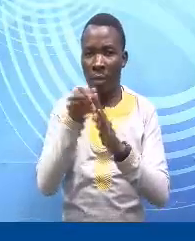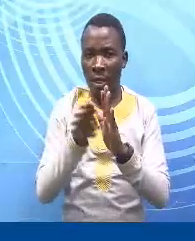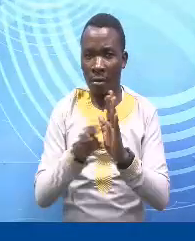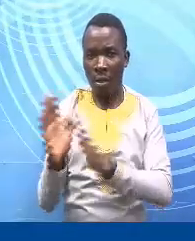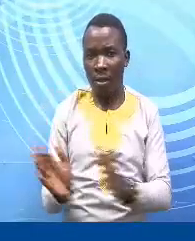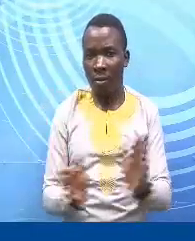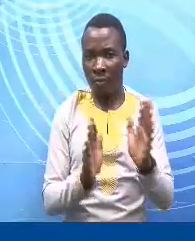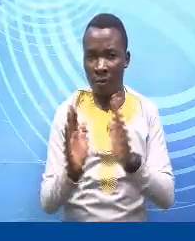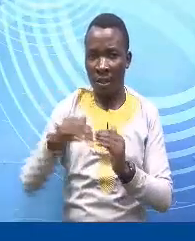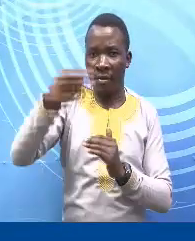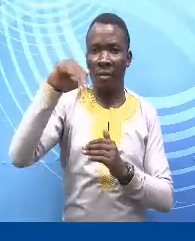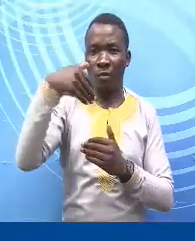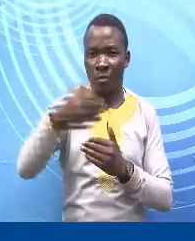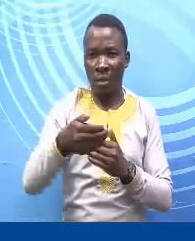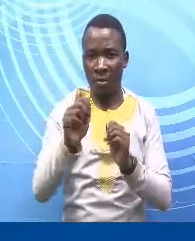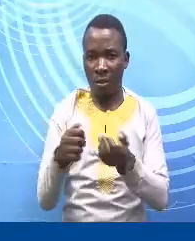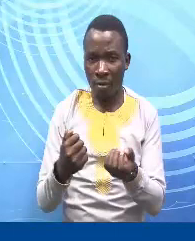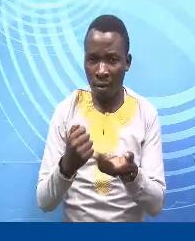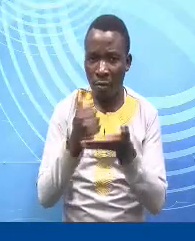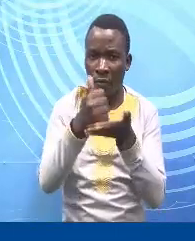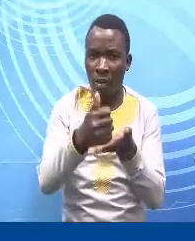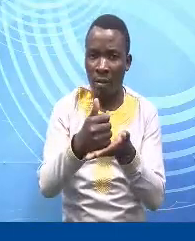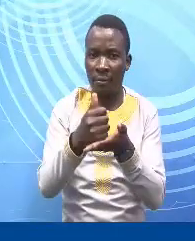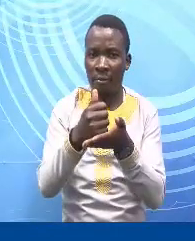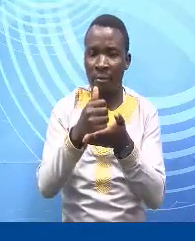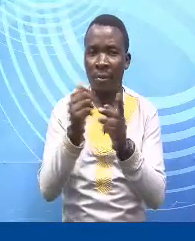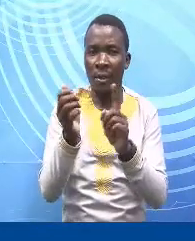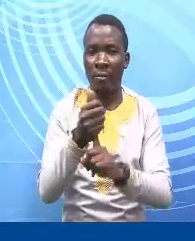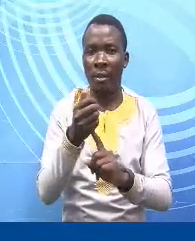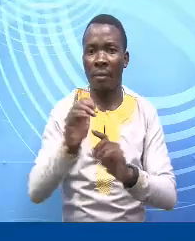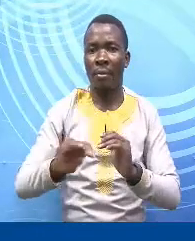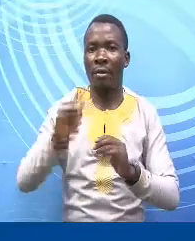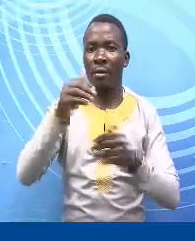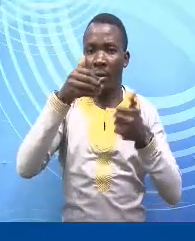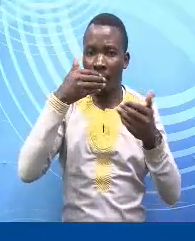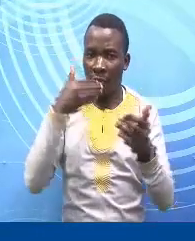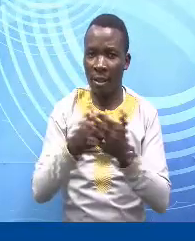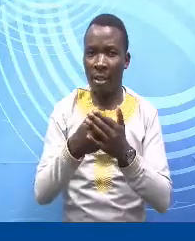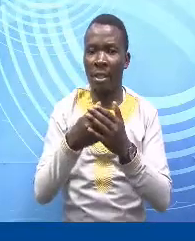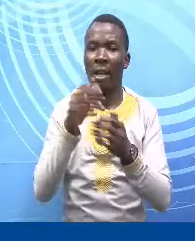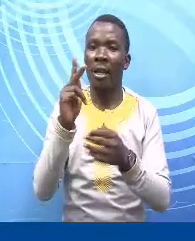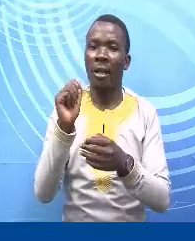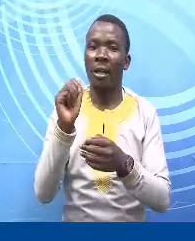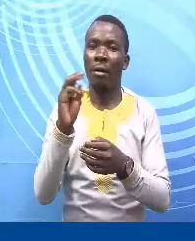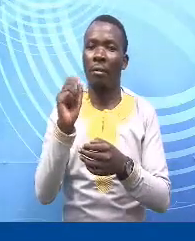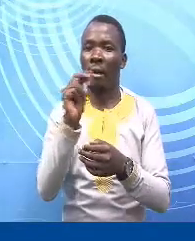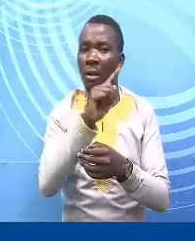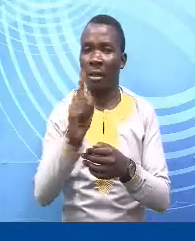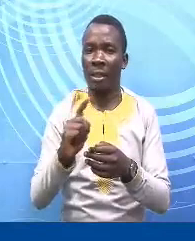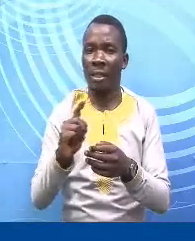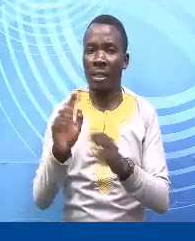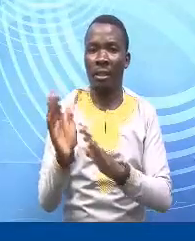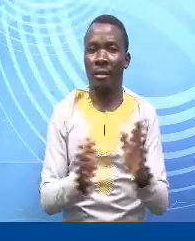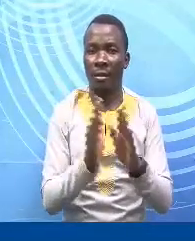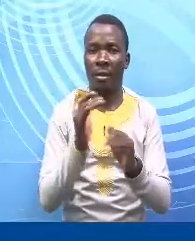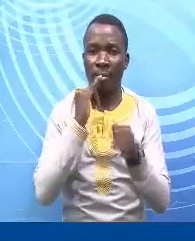mbonezamikurire kugira ngo nabo babashe gufashwa kugira ngo bazagire imikurire myiza Semigabo Kamanzi Janvier akaba yarahanyarukiye hanyuma dutegura